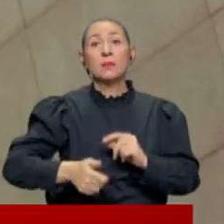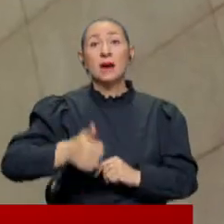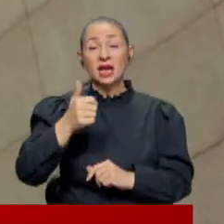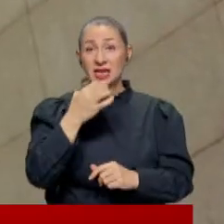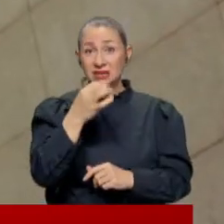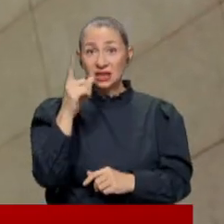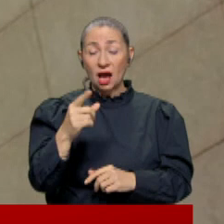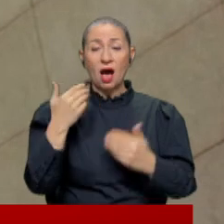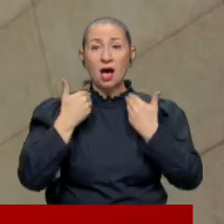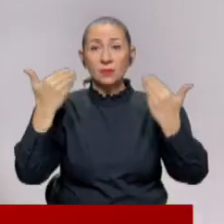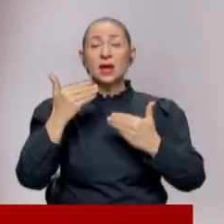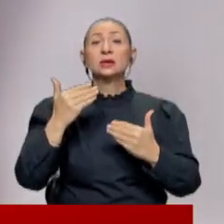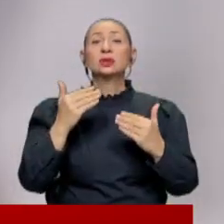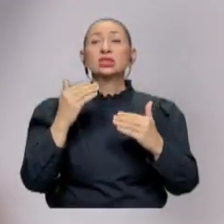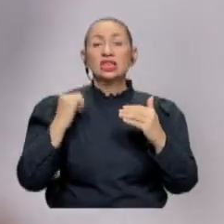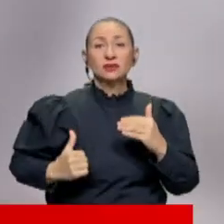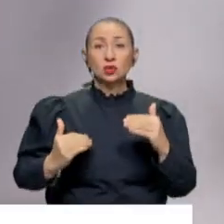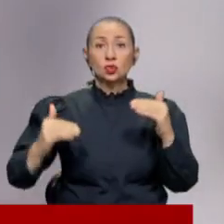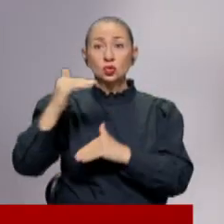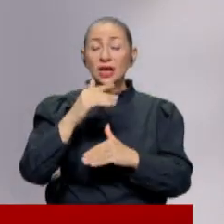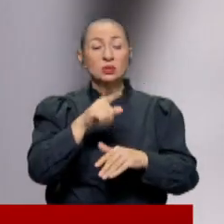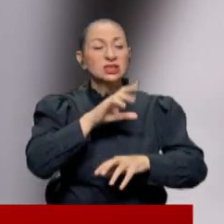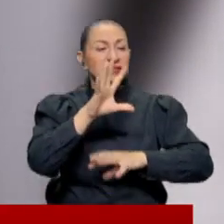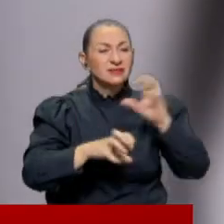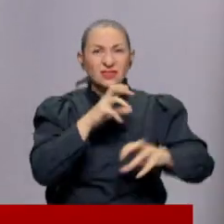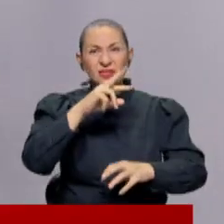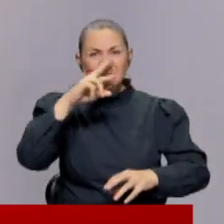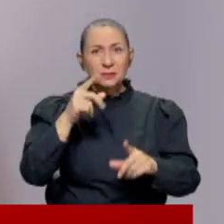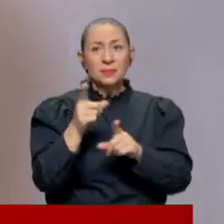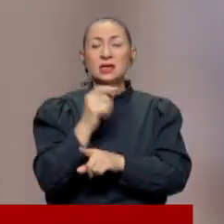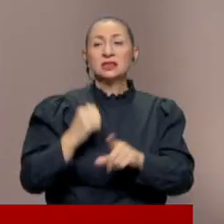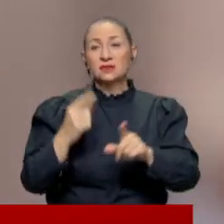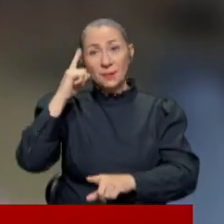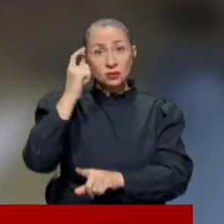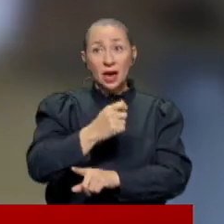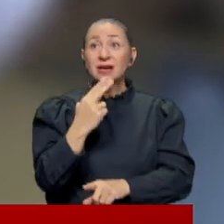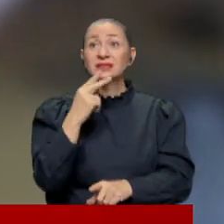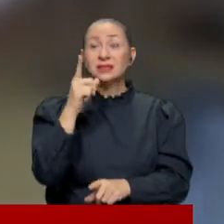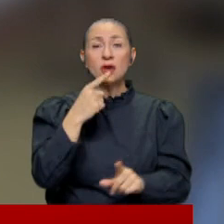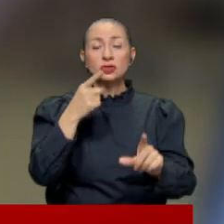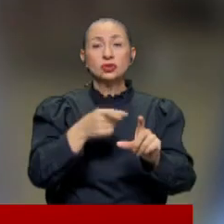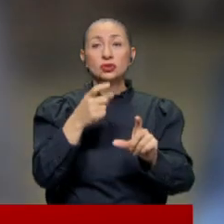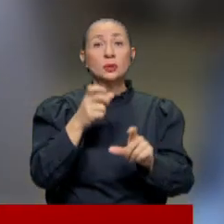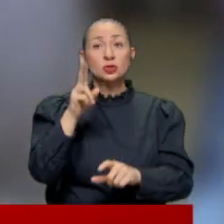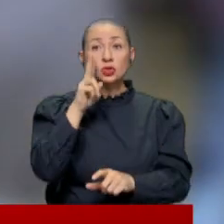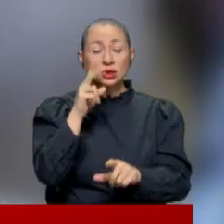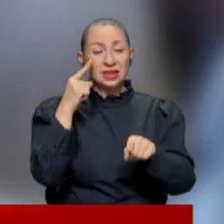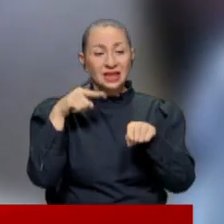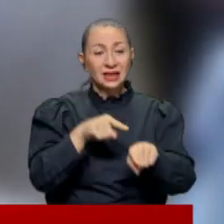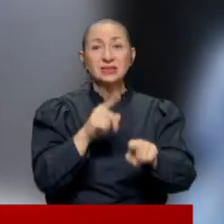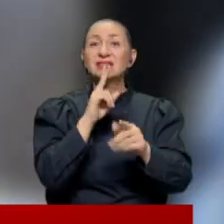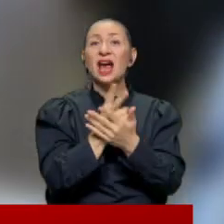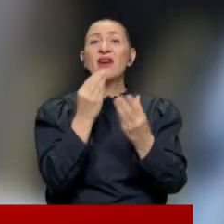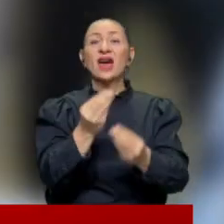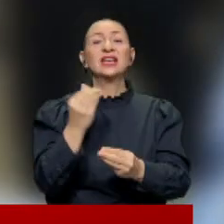izniyle Hakimler ve Savcılar Yüksek Kurulu cinsel istismar iddiasıyla savcılığa başvuran kıza soruşturma sonucunda takipsizlik